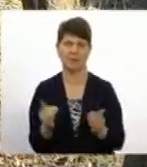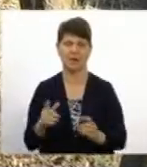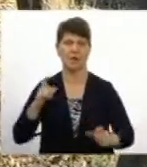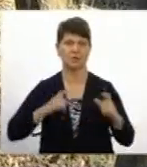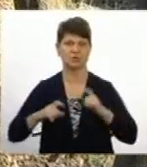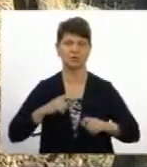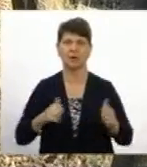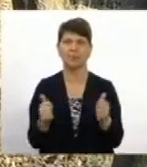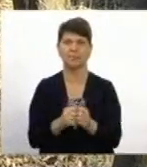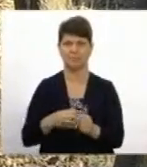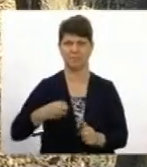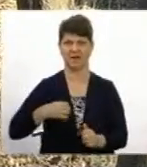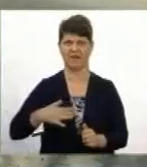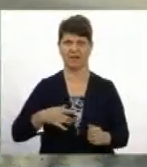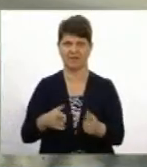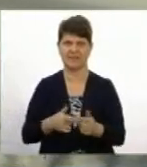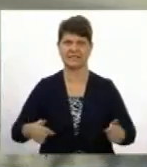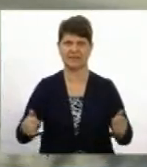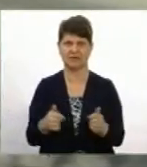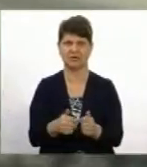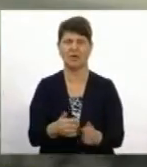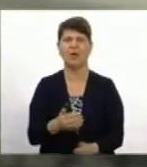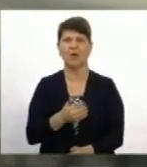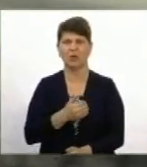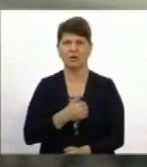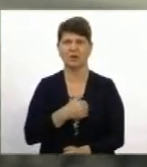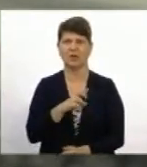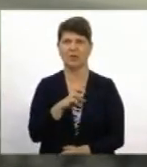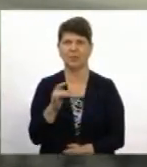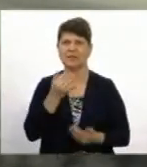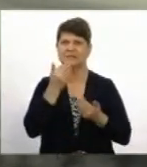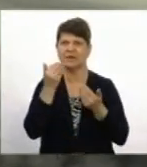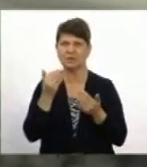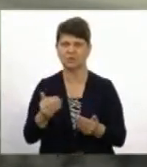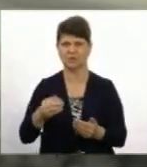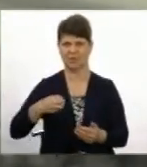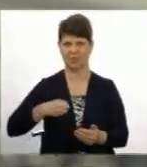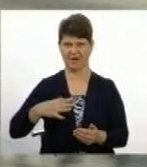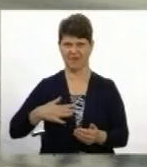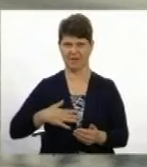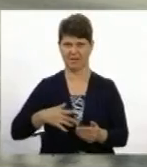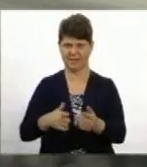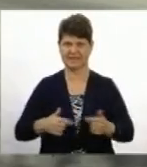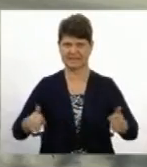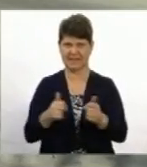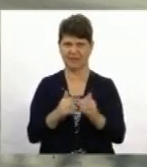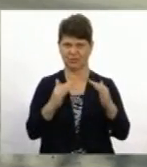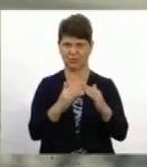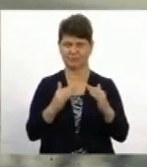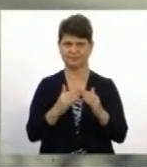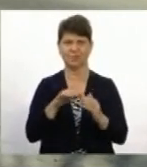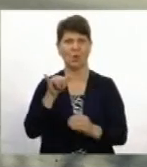біля приватного сектору. Хотіла би звернутися до всіх мешканців приватного сектору. Шановні, у вас дуже